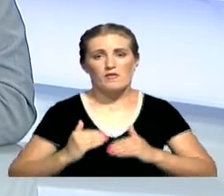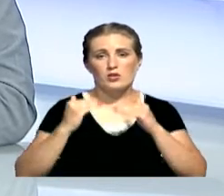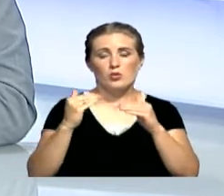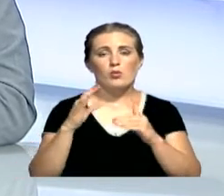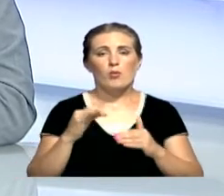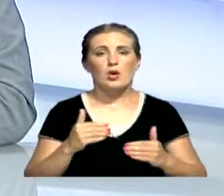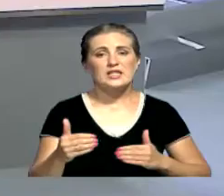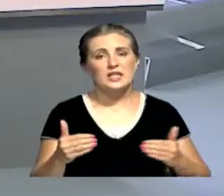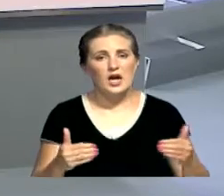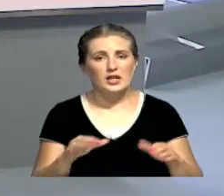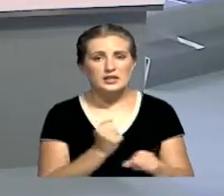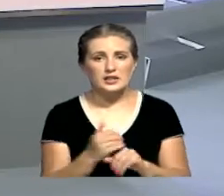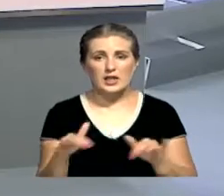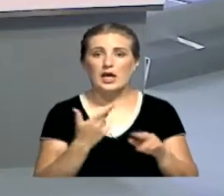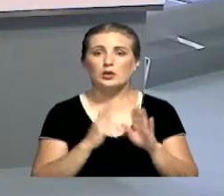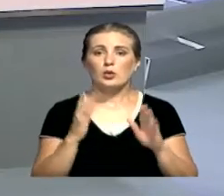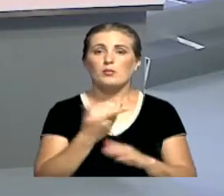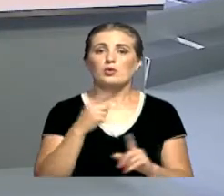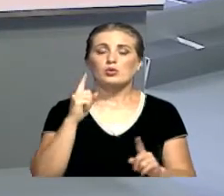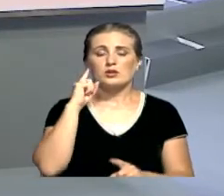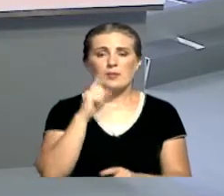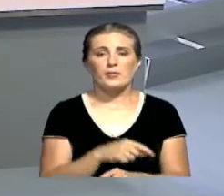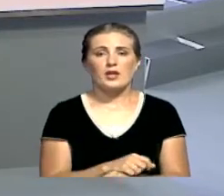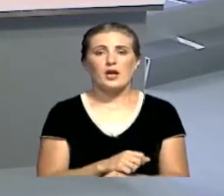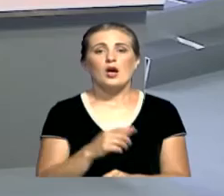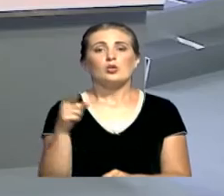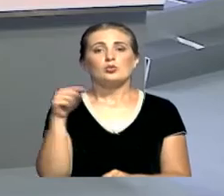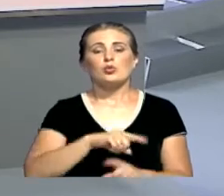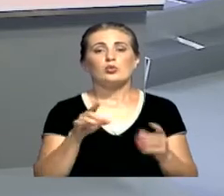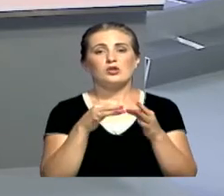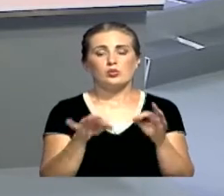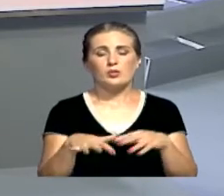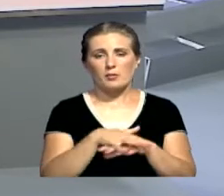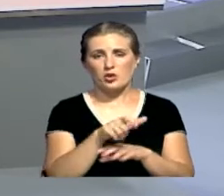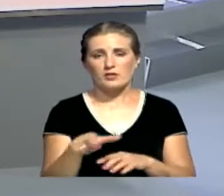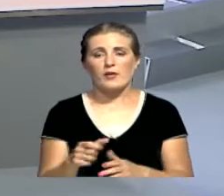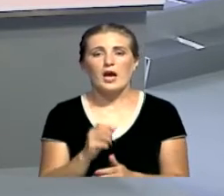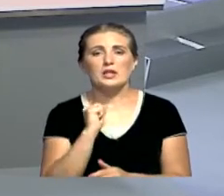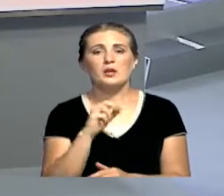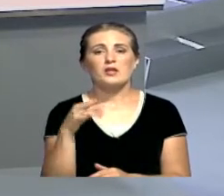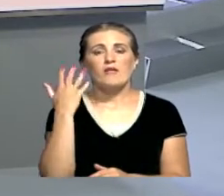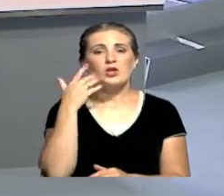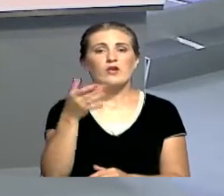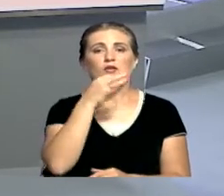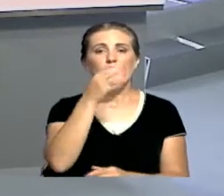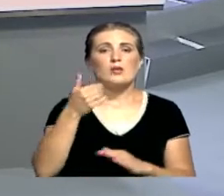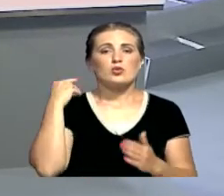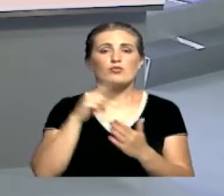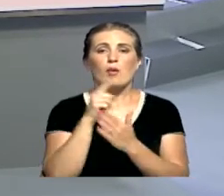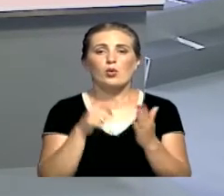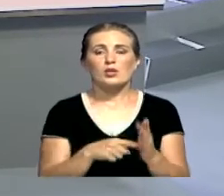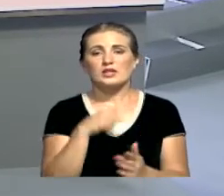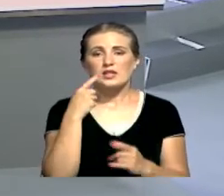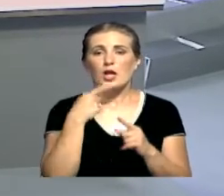это только то что мы знаем о древней только что доступно вообще слот когда отвечали на предыдущие вопросы сказали о том что